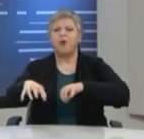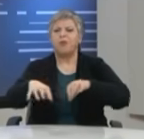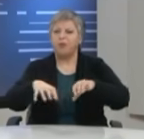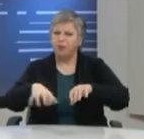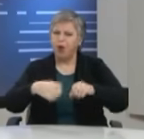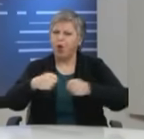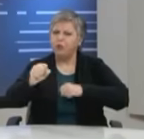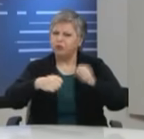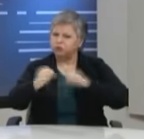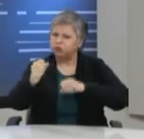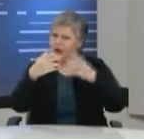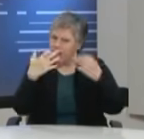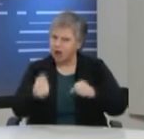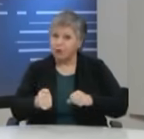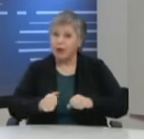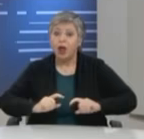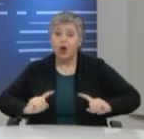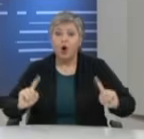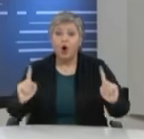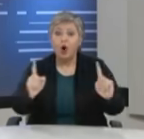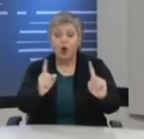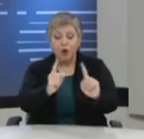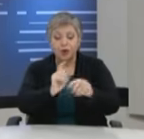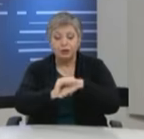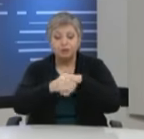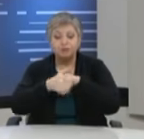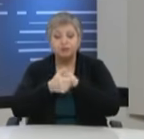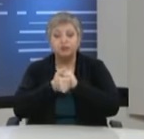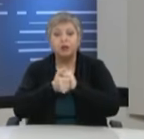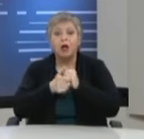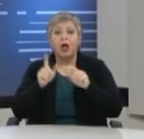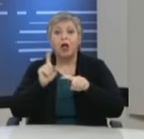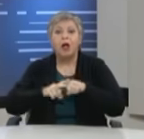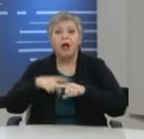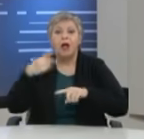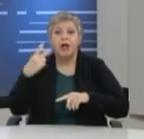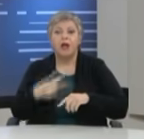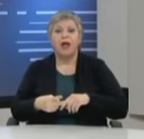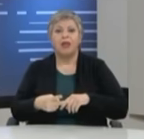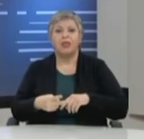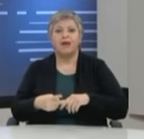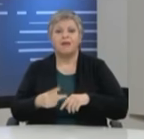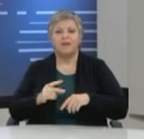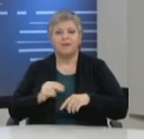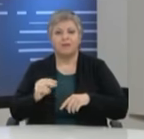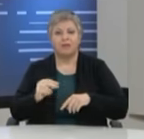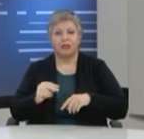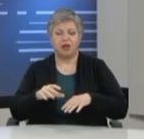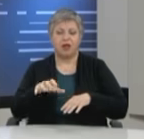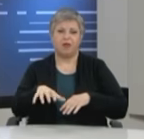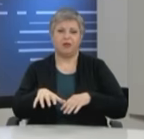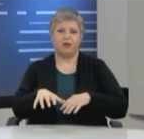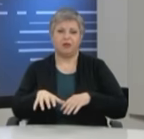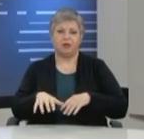πατρίδα. Ο λαός θα στείλει το δικό του μήνυμα. Θα το στείλει σύντομα στις κάλπες. Ζητά να